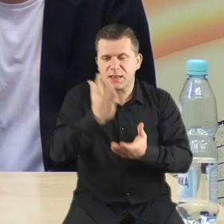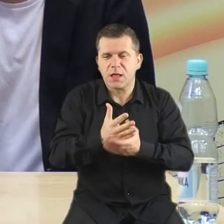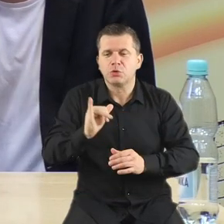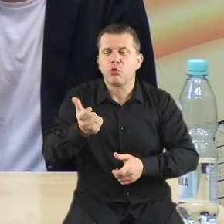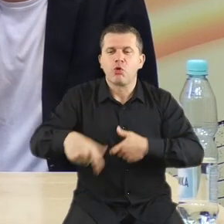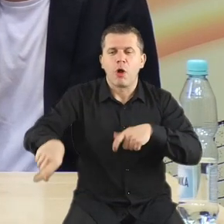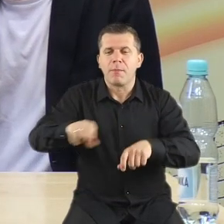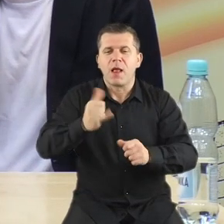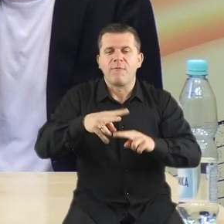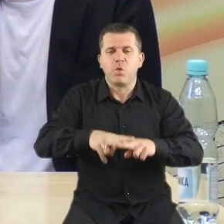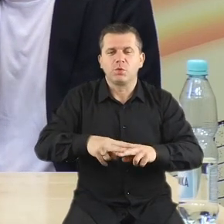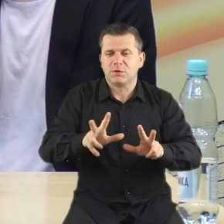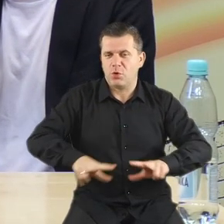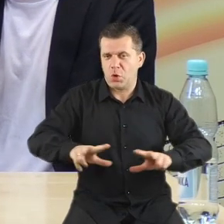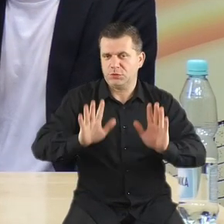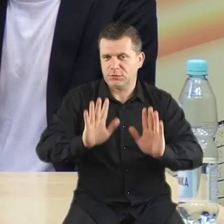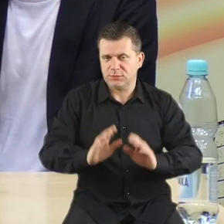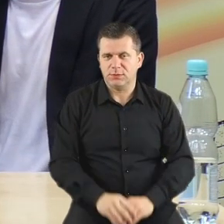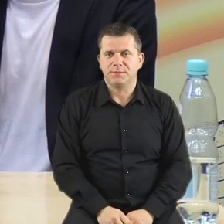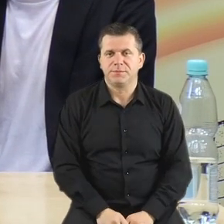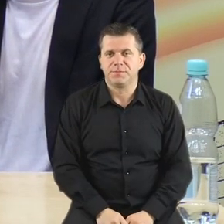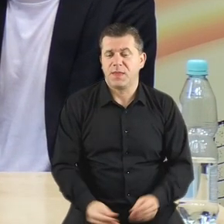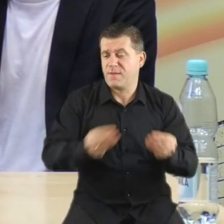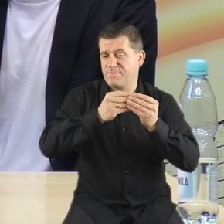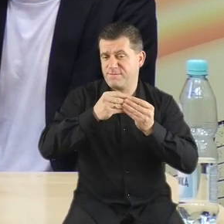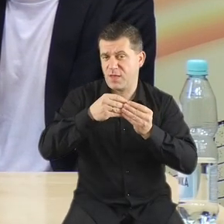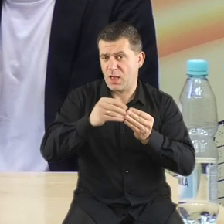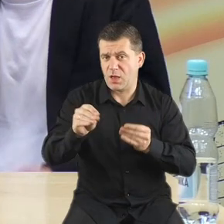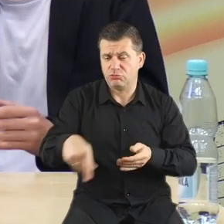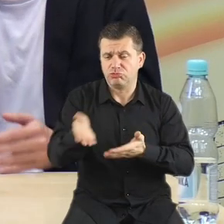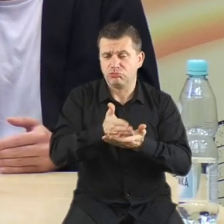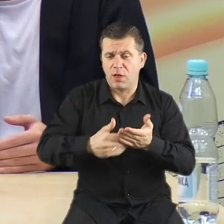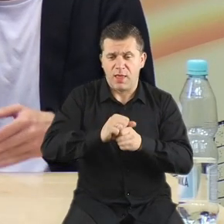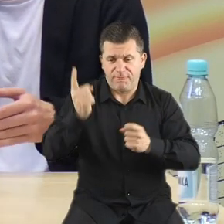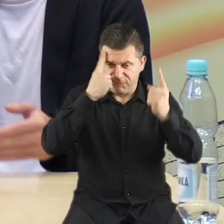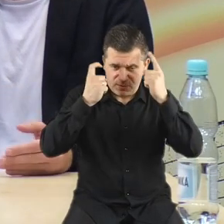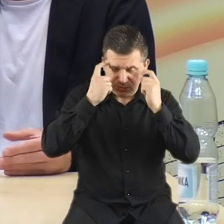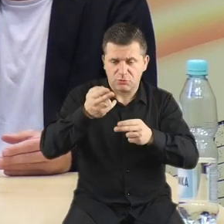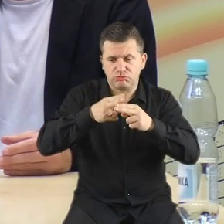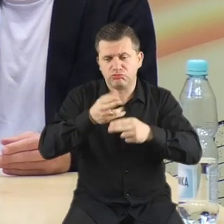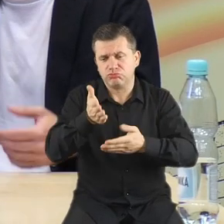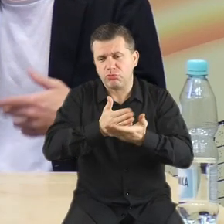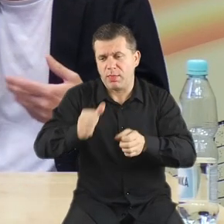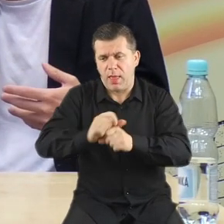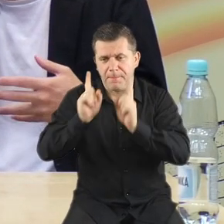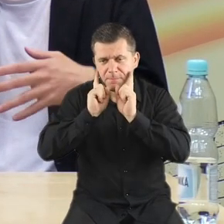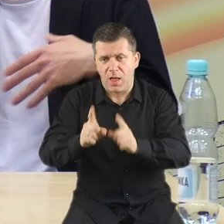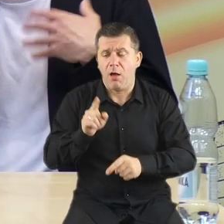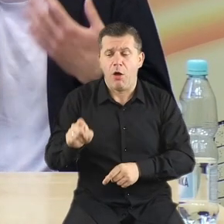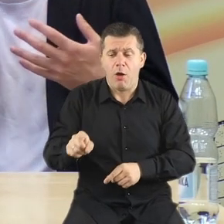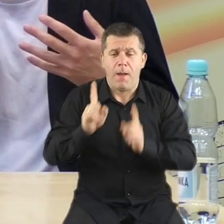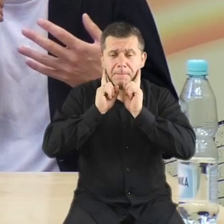rodzinne. I ponieważ no, większość jest, no, część jest fikcyjna, część jest prawdziwa, to nawet te